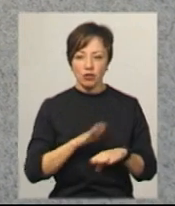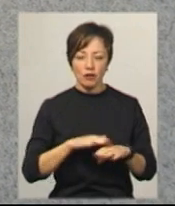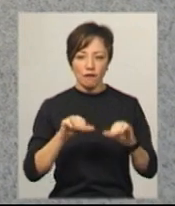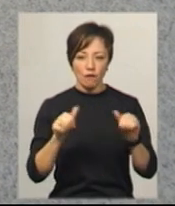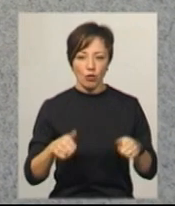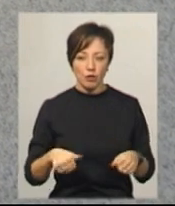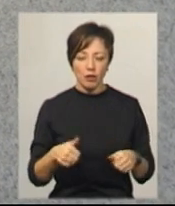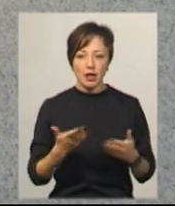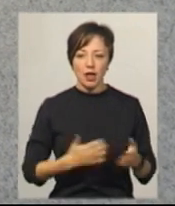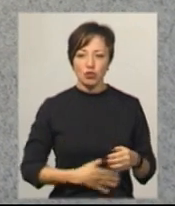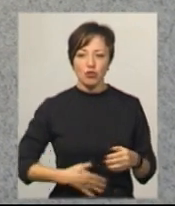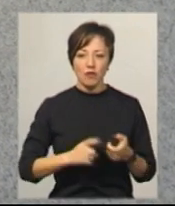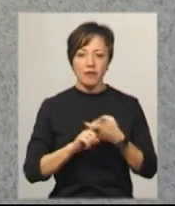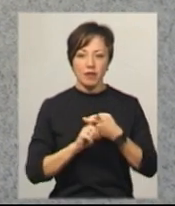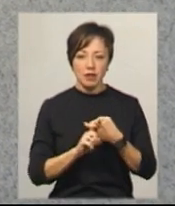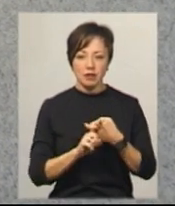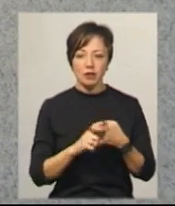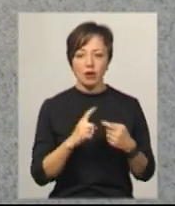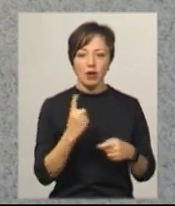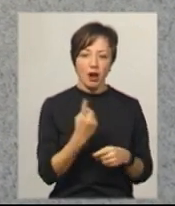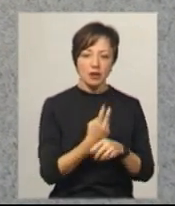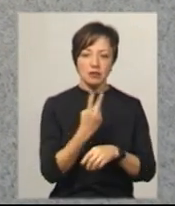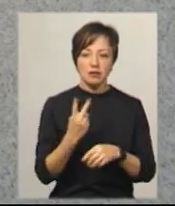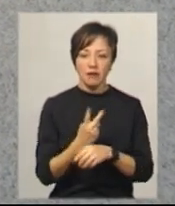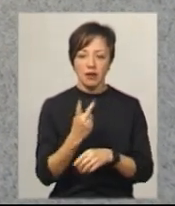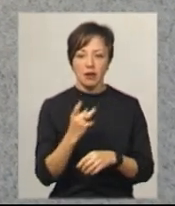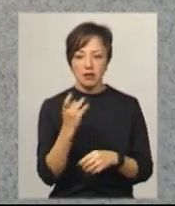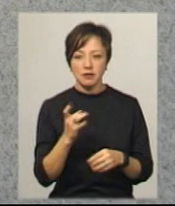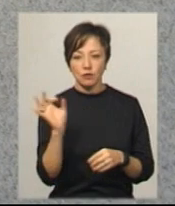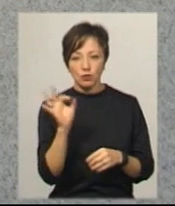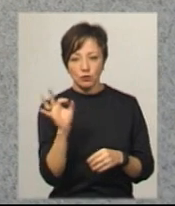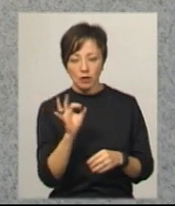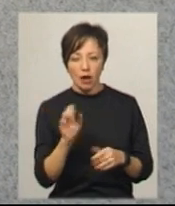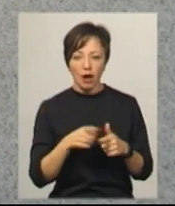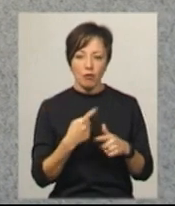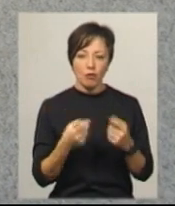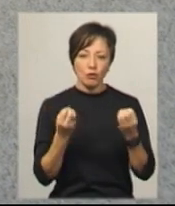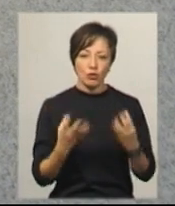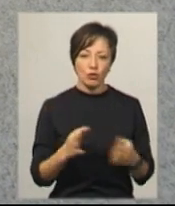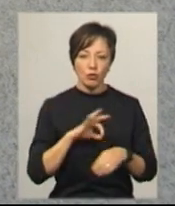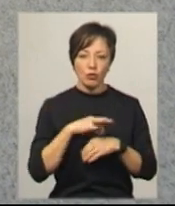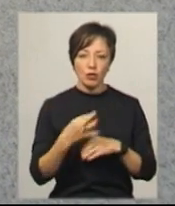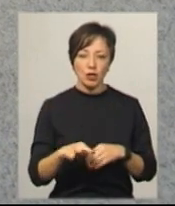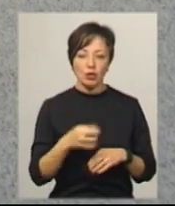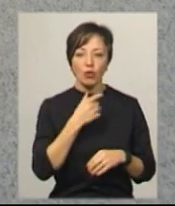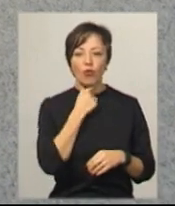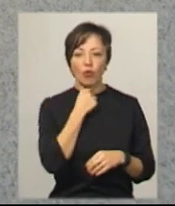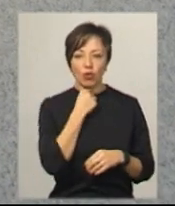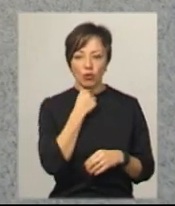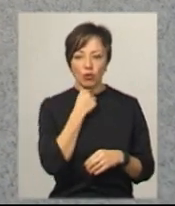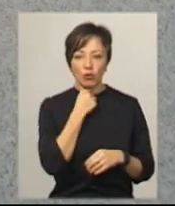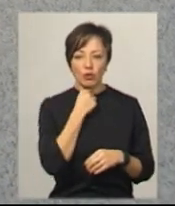Тобто є кишкова інфекція один-два рази на день стілець, або просто болить горло,